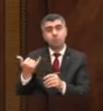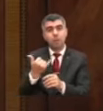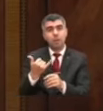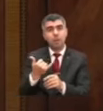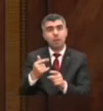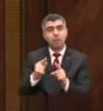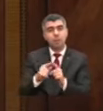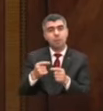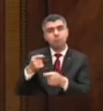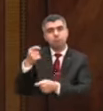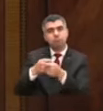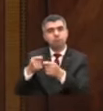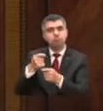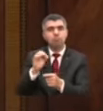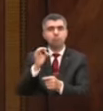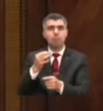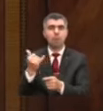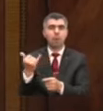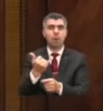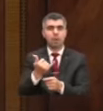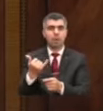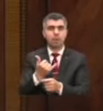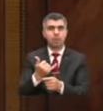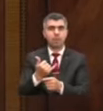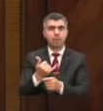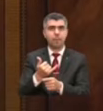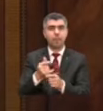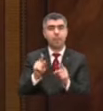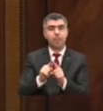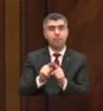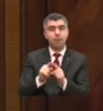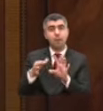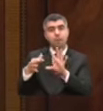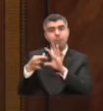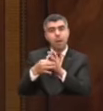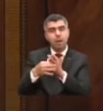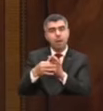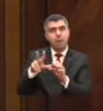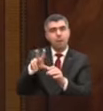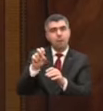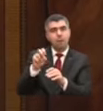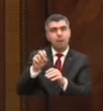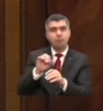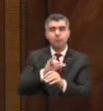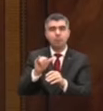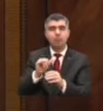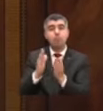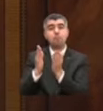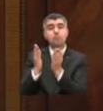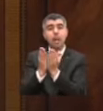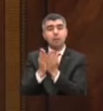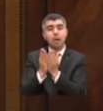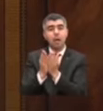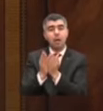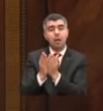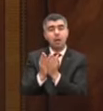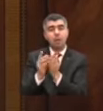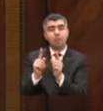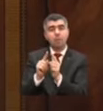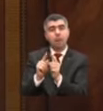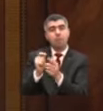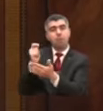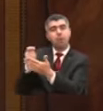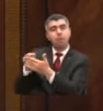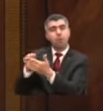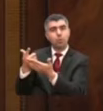يفتح الاستثمار في القطاع البنكي؟ عباد الله هادشي اللي كيعملوا الأبناك غير مفهوم. الثانيين هما المدارس الخاصة، كنحسوا بهم بحال لي شوشو،